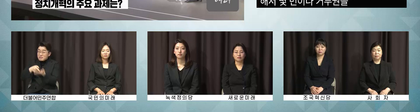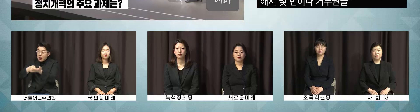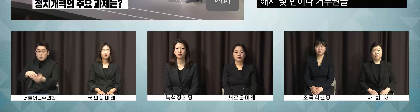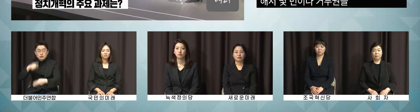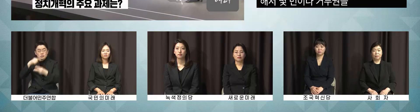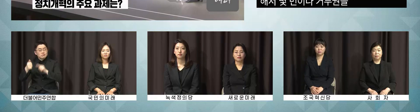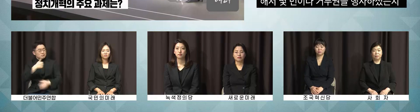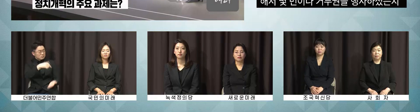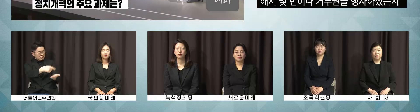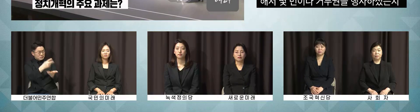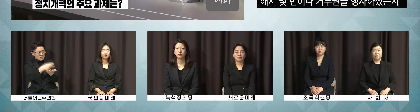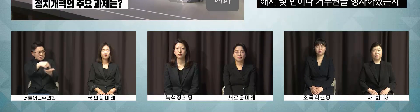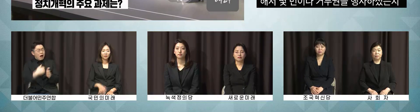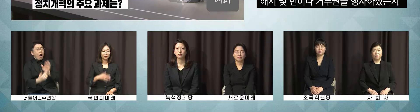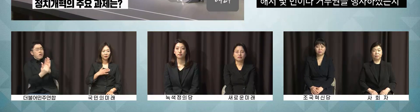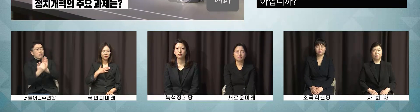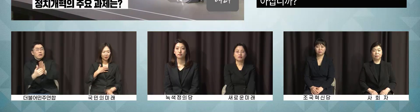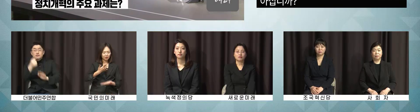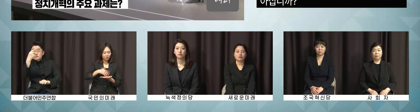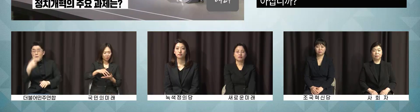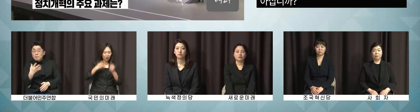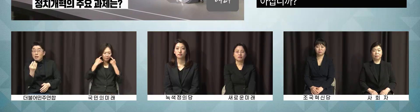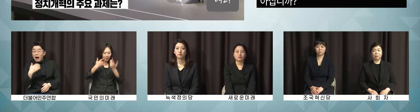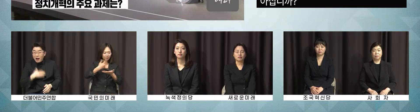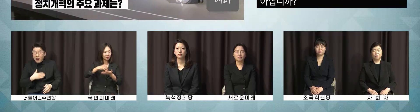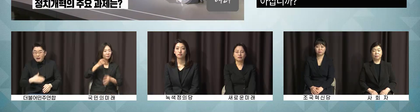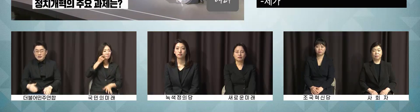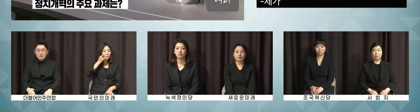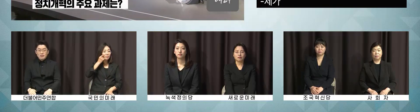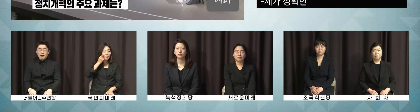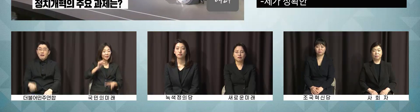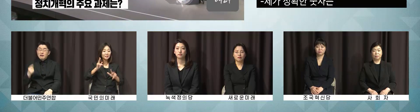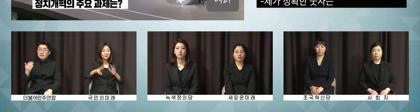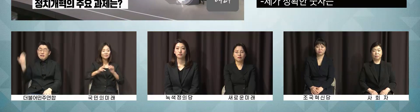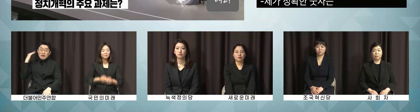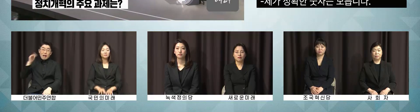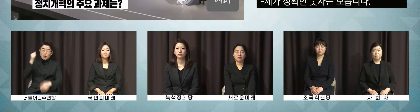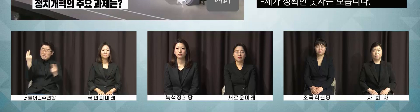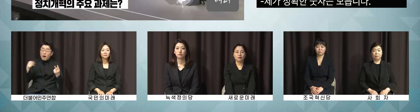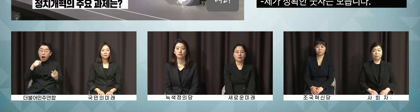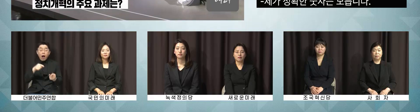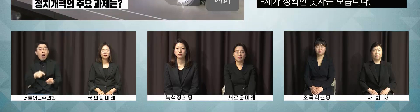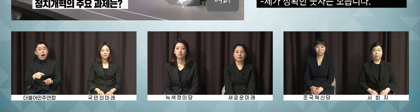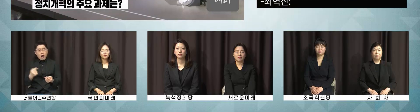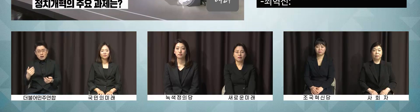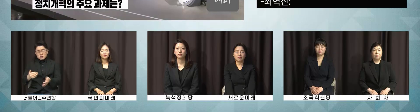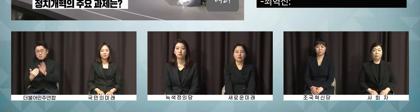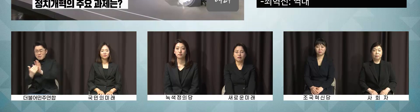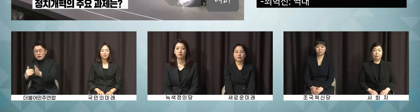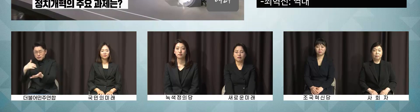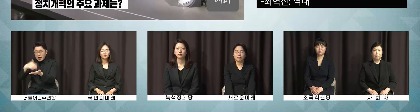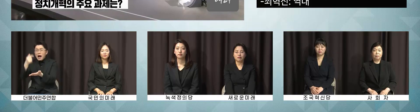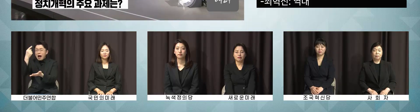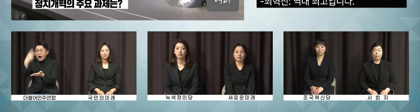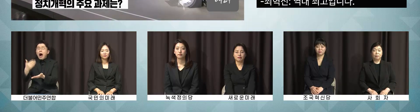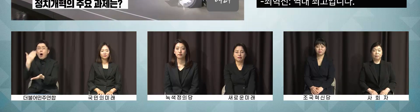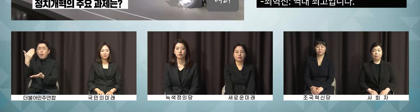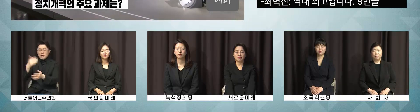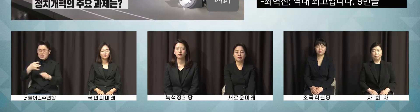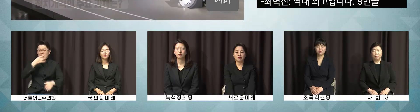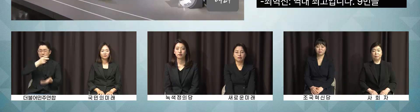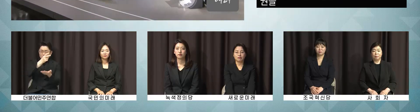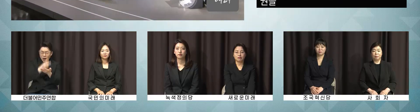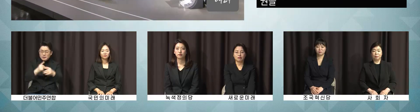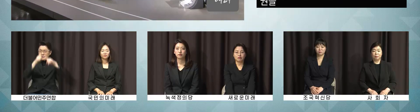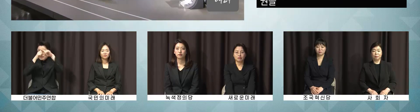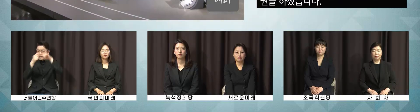아십니까? 제가 정확한 숫자는 모릅니다. 예, 역대 최고입니다. 9건을 거부권을 하셨습니다. 양곡관리법,